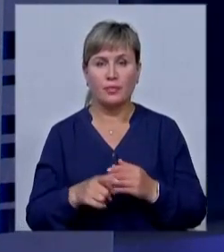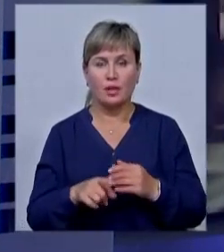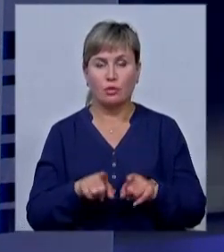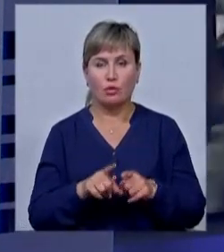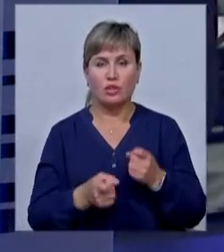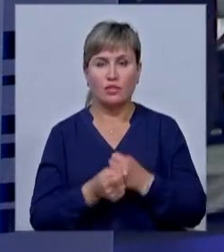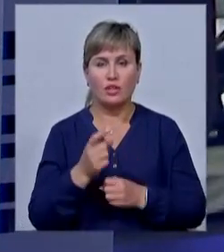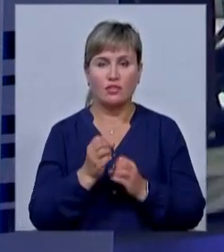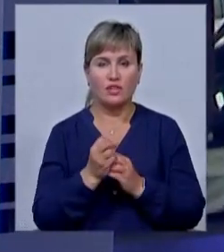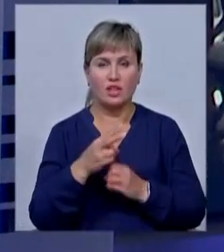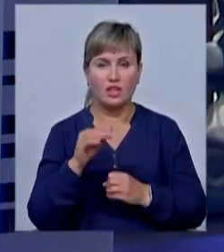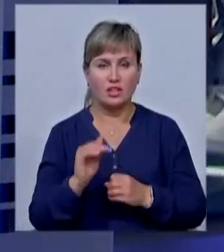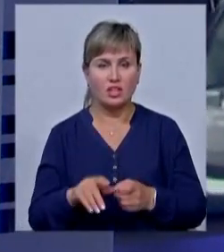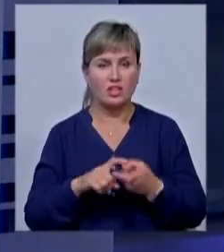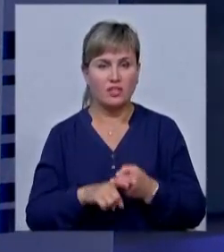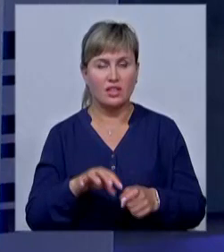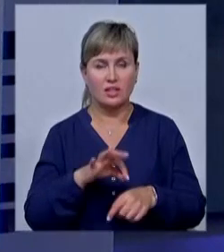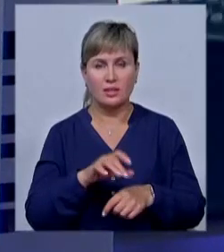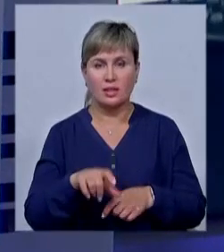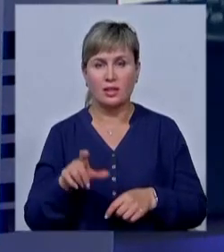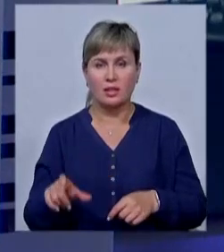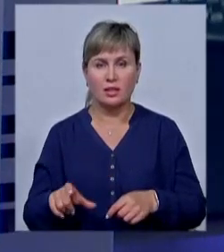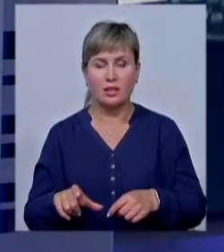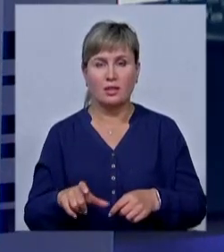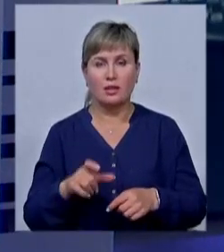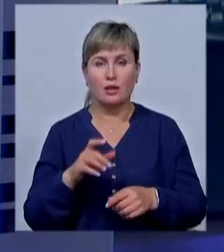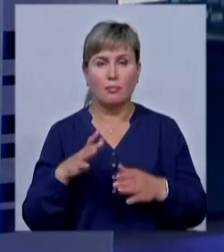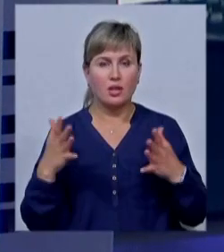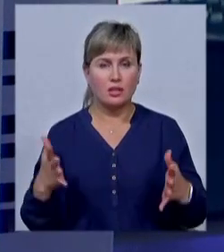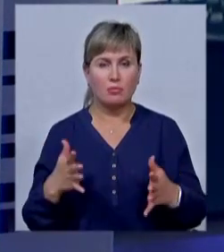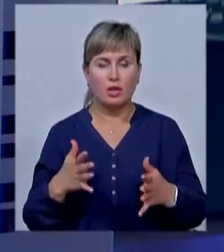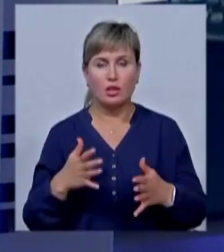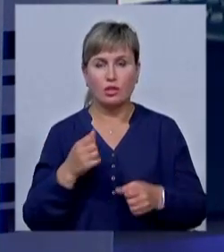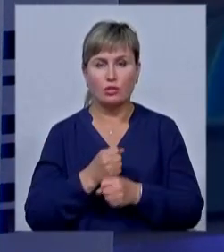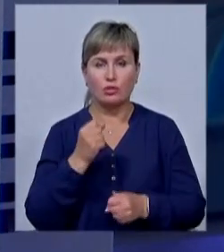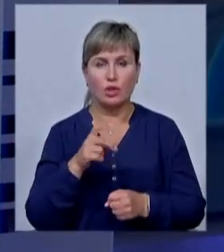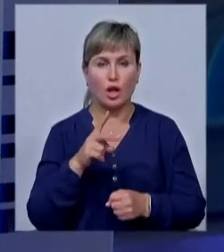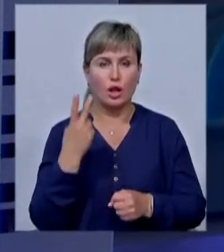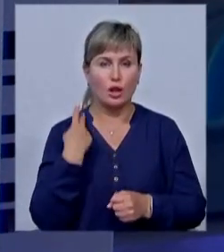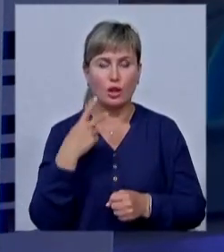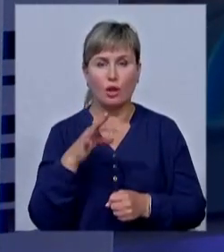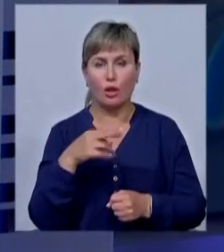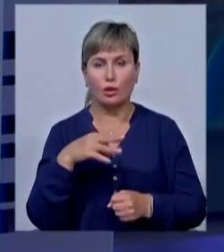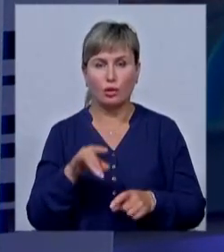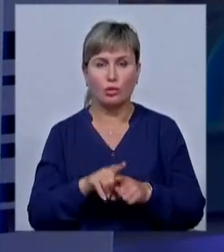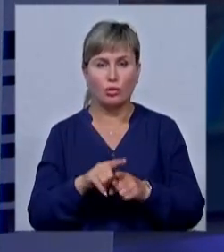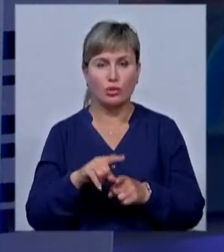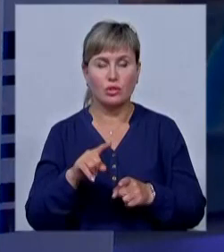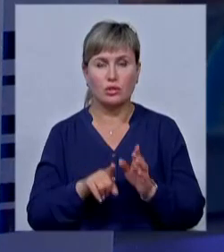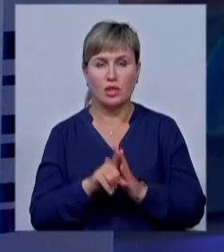свыше 12 тысяч инфицированных. Со среды максимально жесткие ограничения вводятся и в Лондоне из-за резкого роста